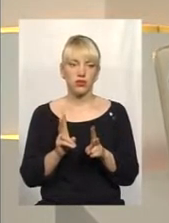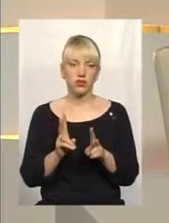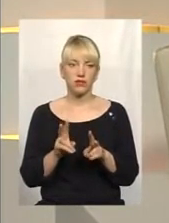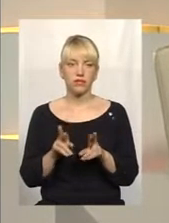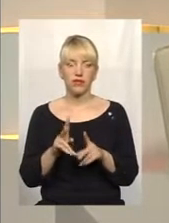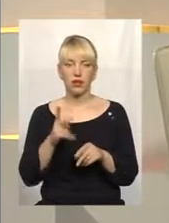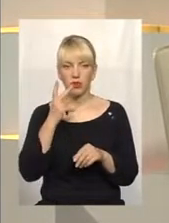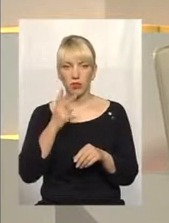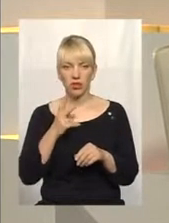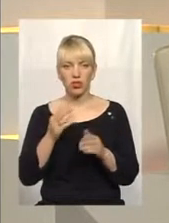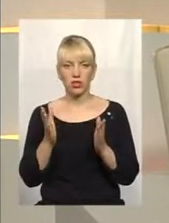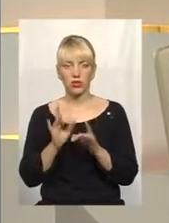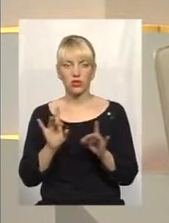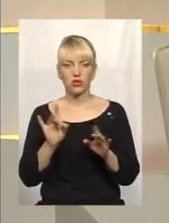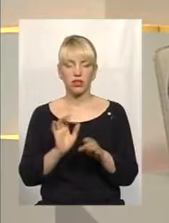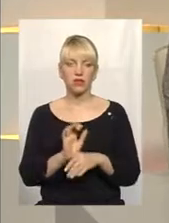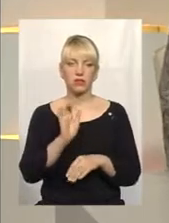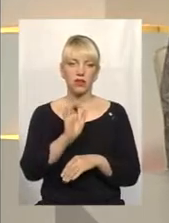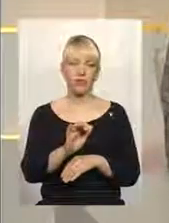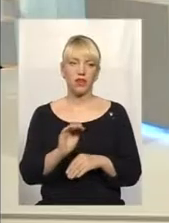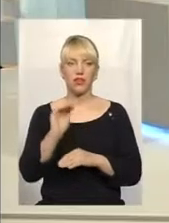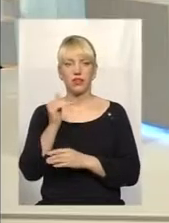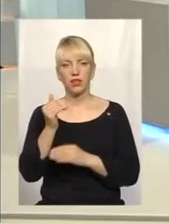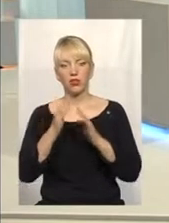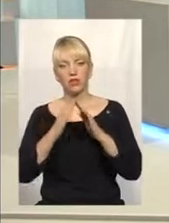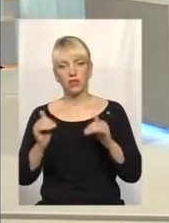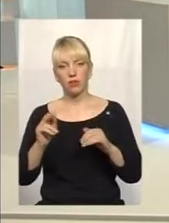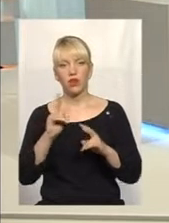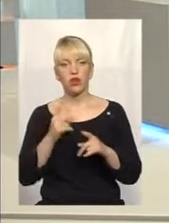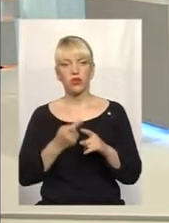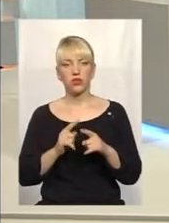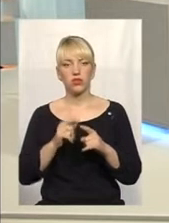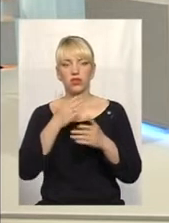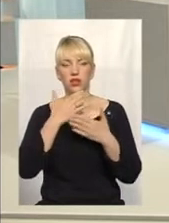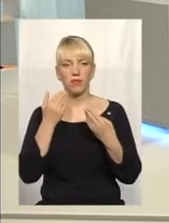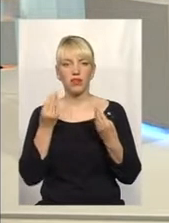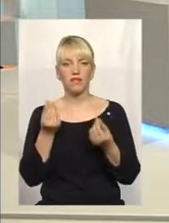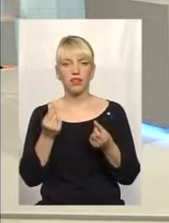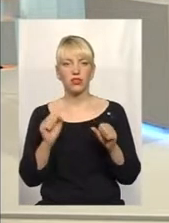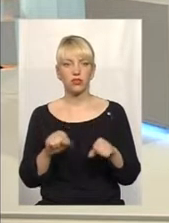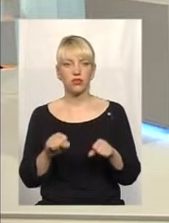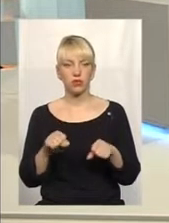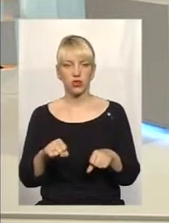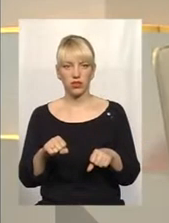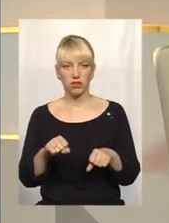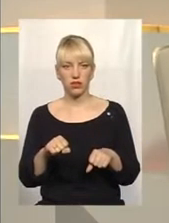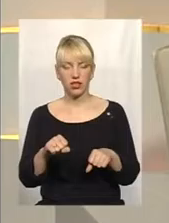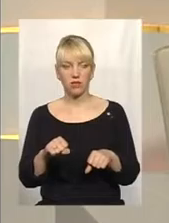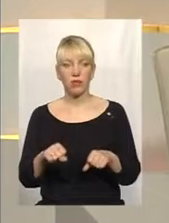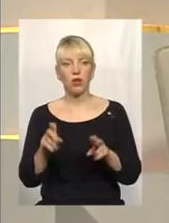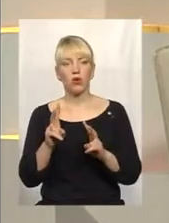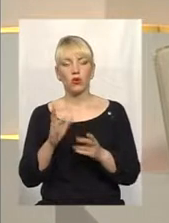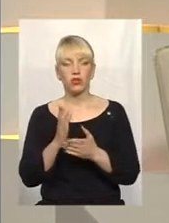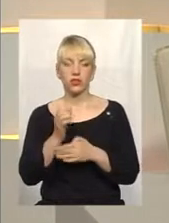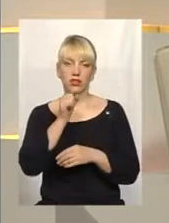як побачили в сюжеті, відправляє дитину в табір, хтось на це не має фінансових можливостей. В когось є